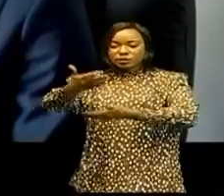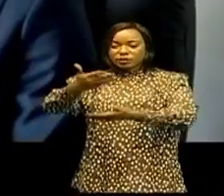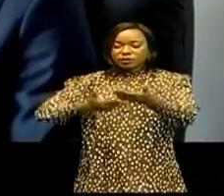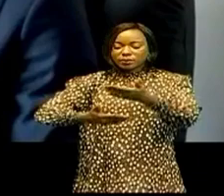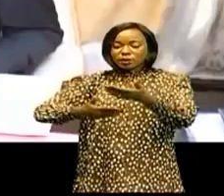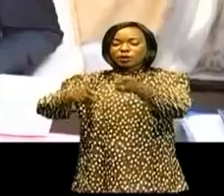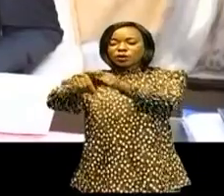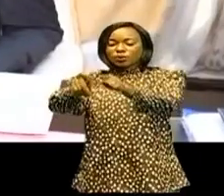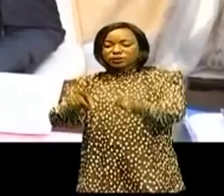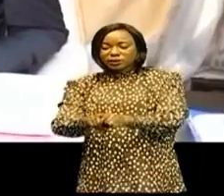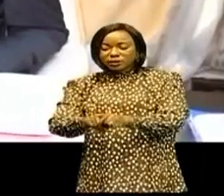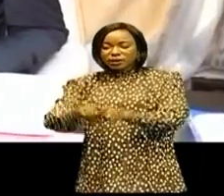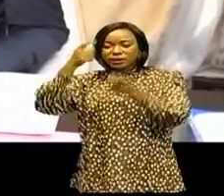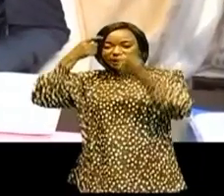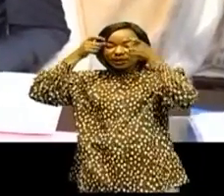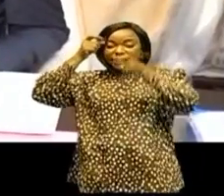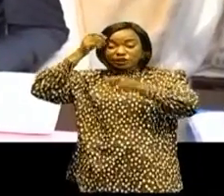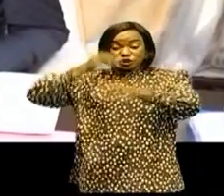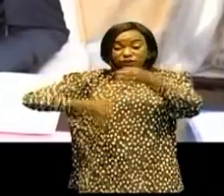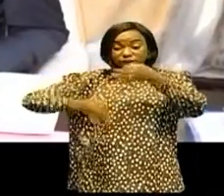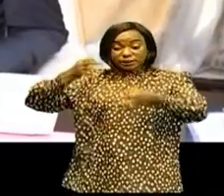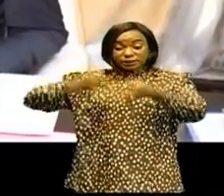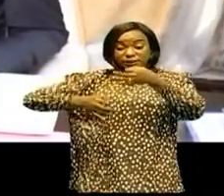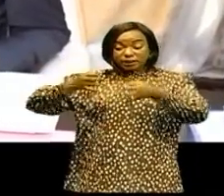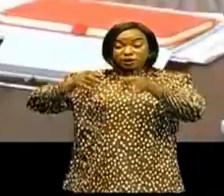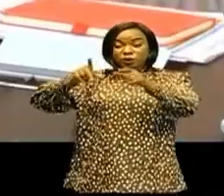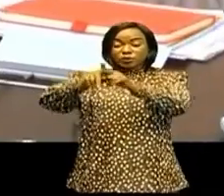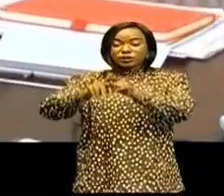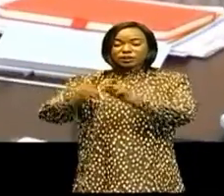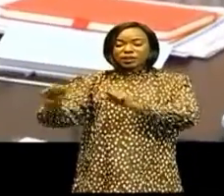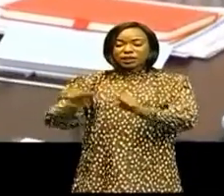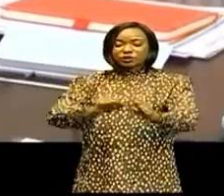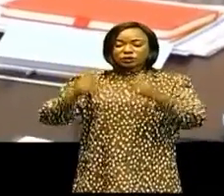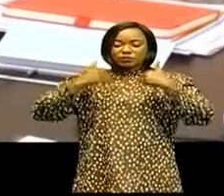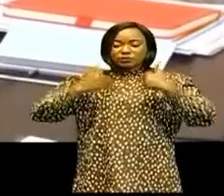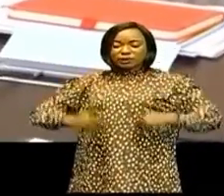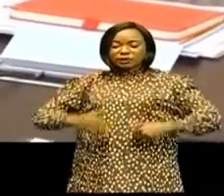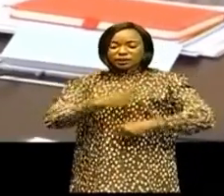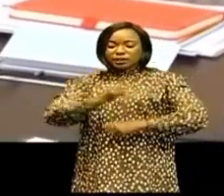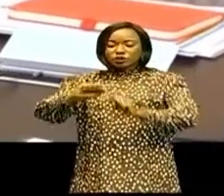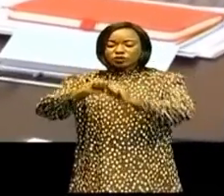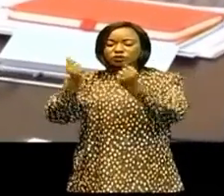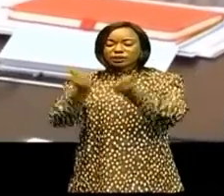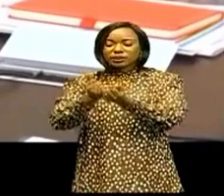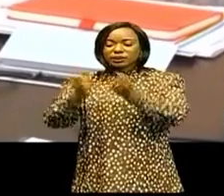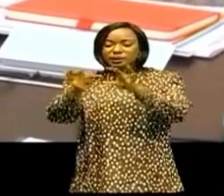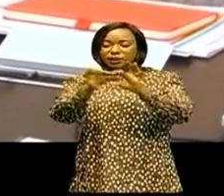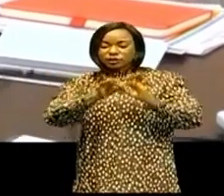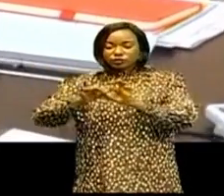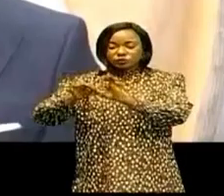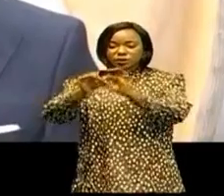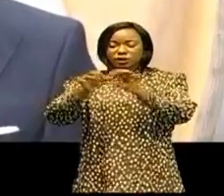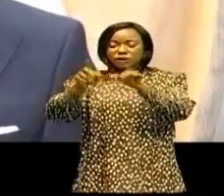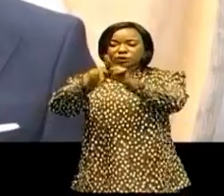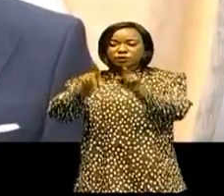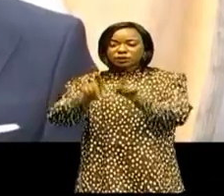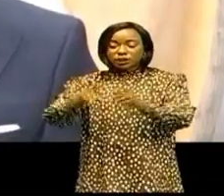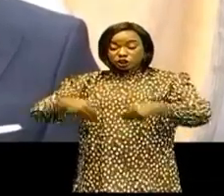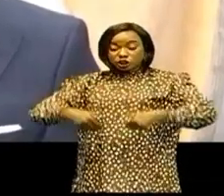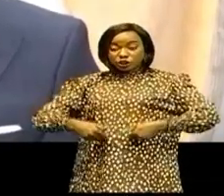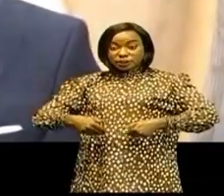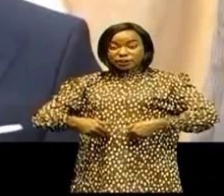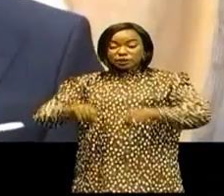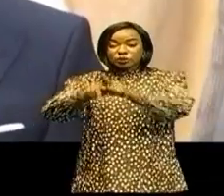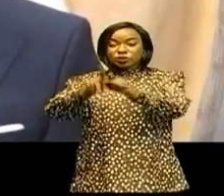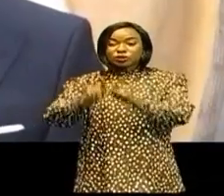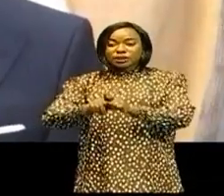voisines, de la justice, des actions humanitaires et solidarité nationale, de la jeunesse,